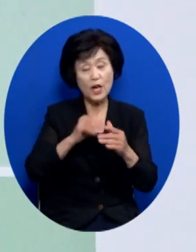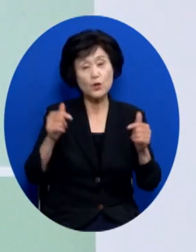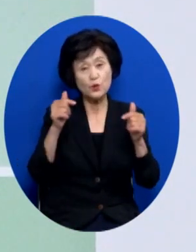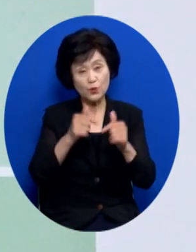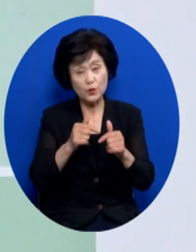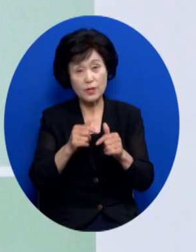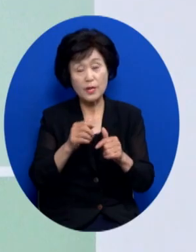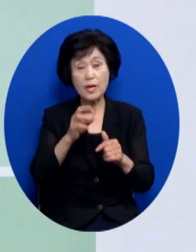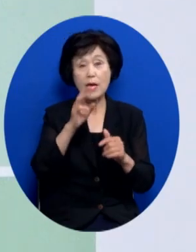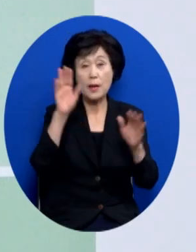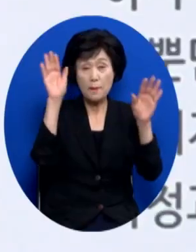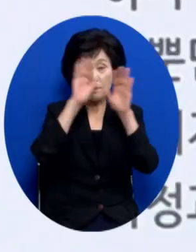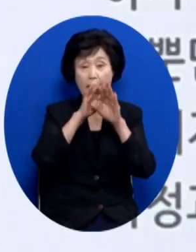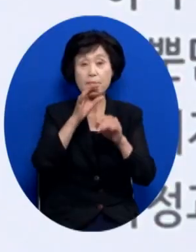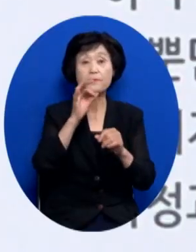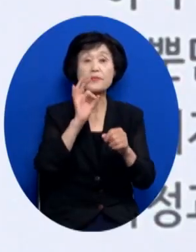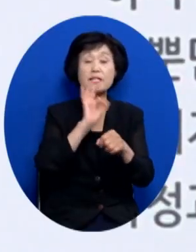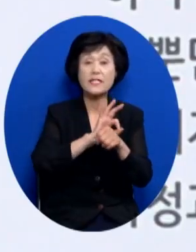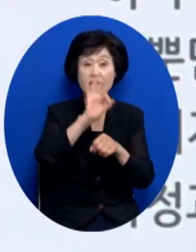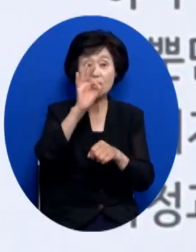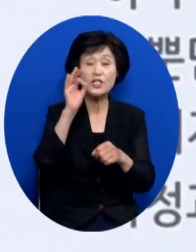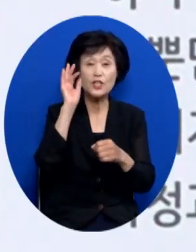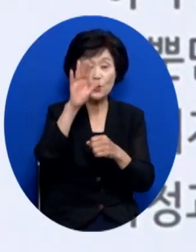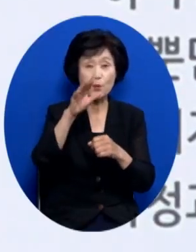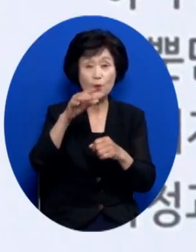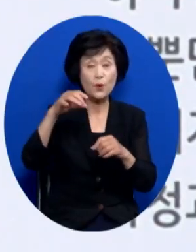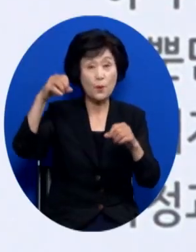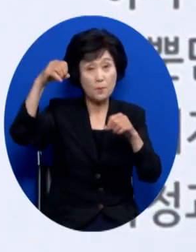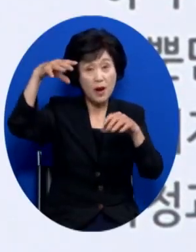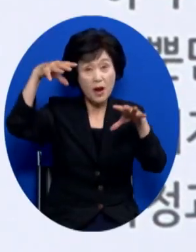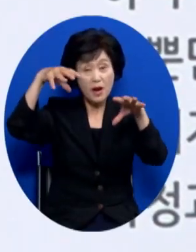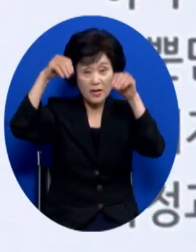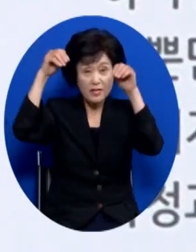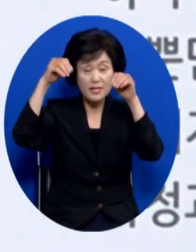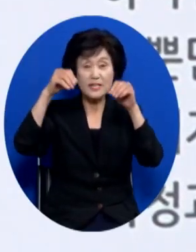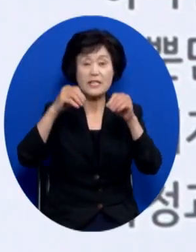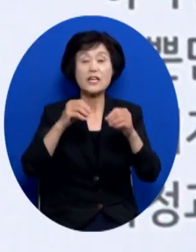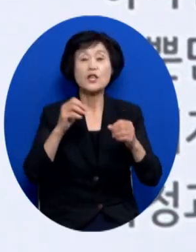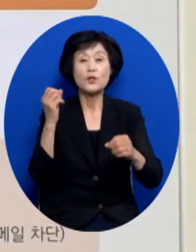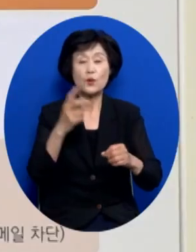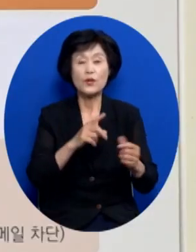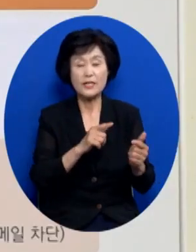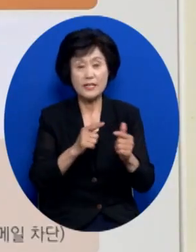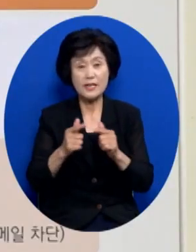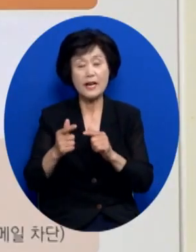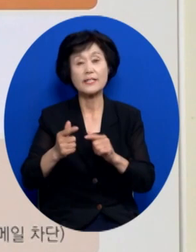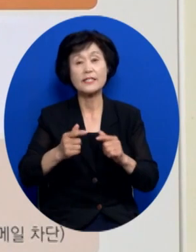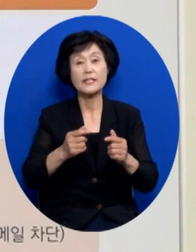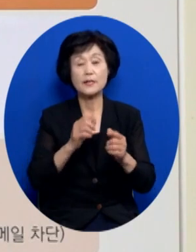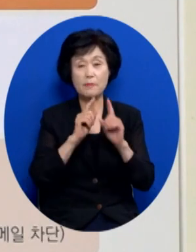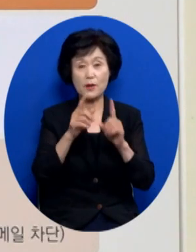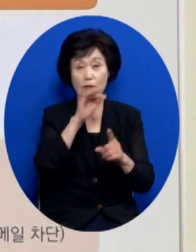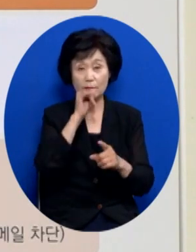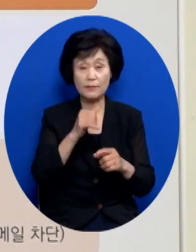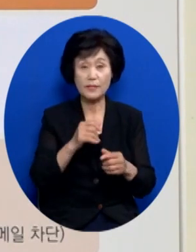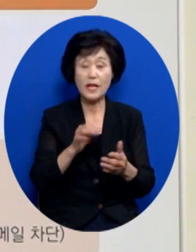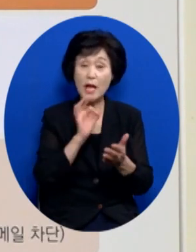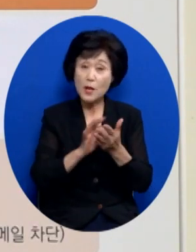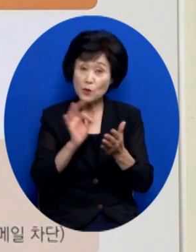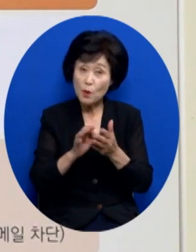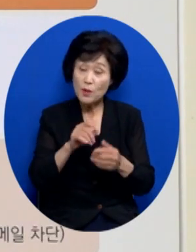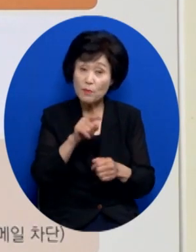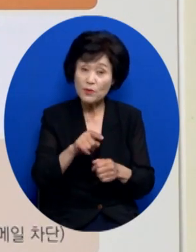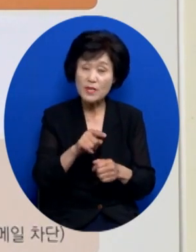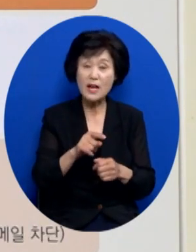교회 간판 조명 끄기 등 에너지 사용을 줄이는 실천이 제시됐습니다. 소비 분야는 저탄소